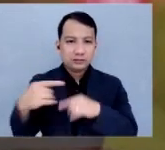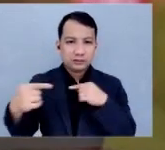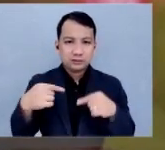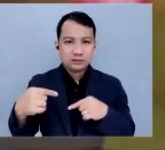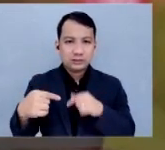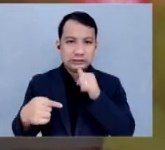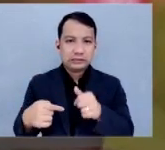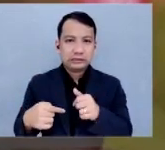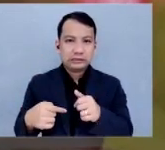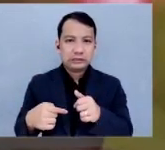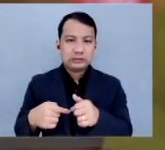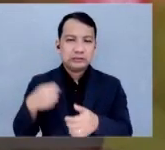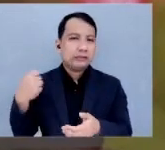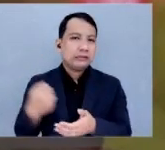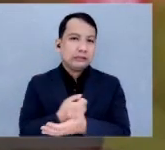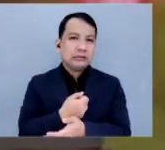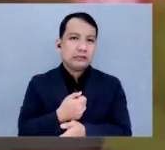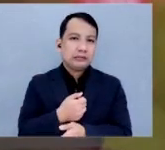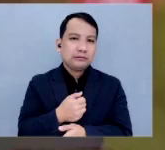kasi pagsisihan mo yan.